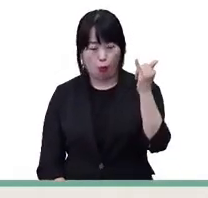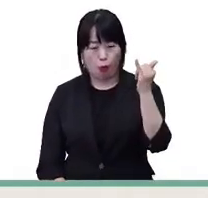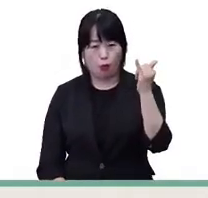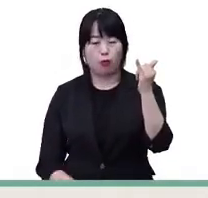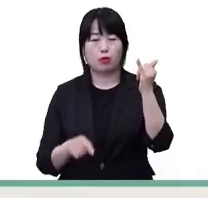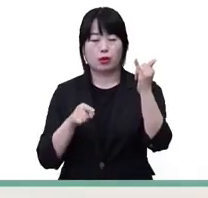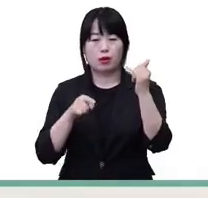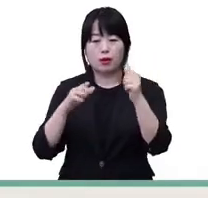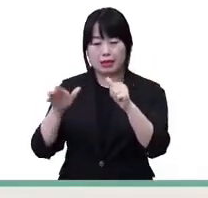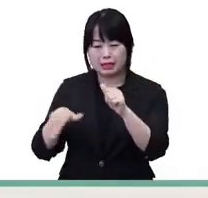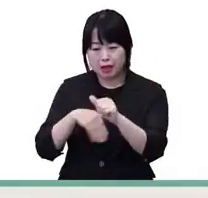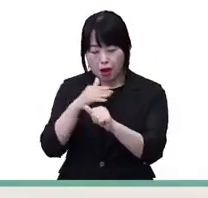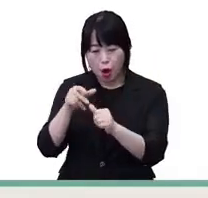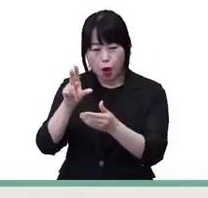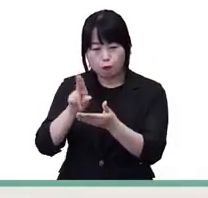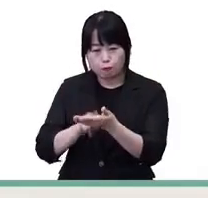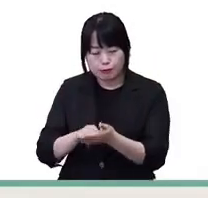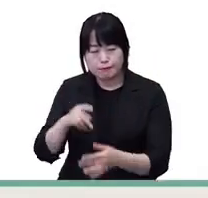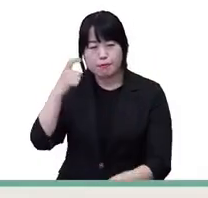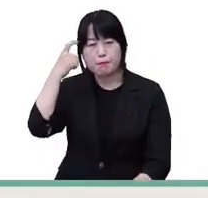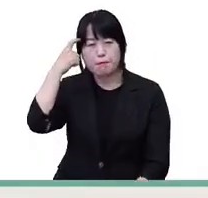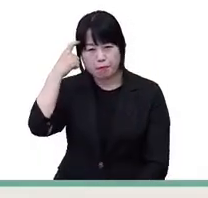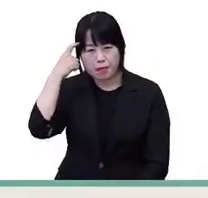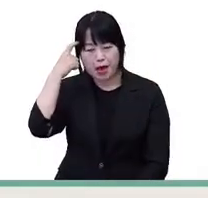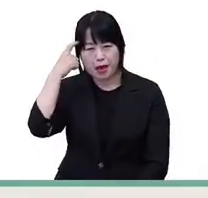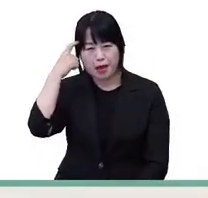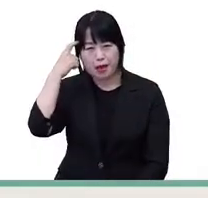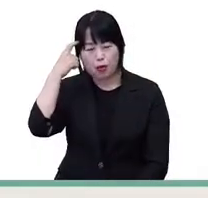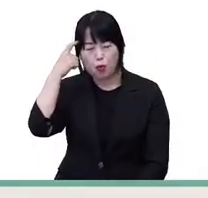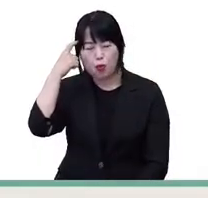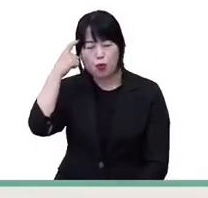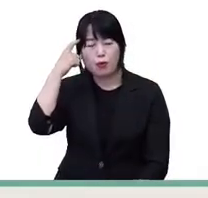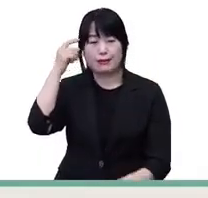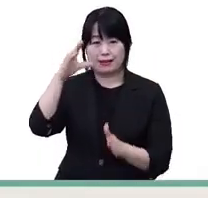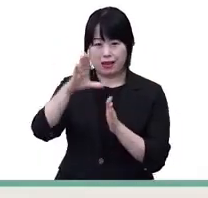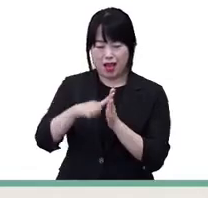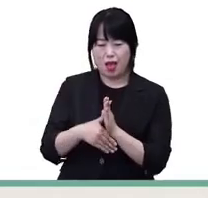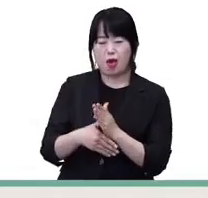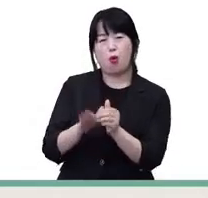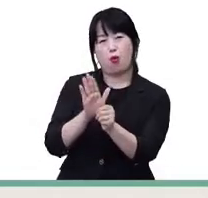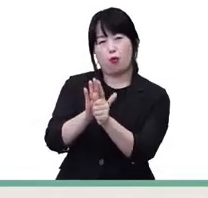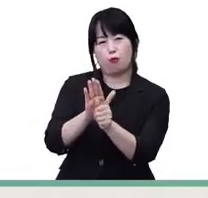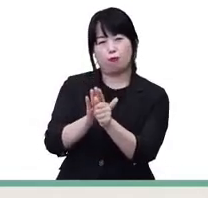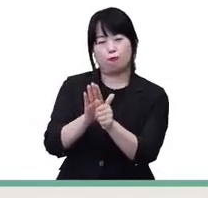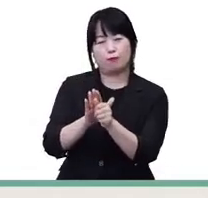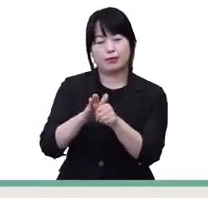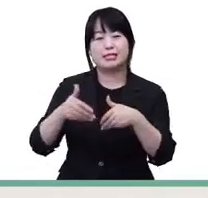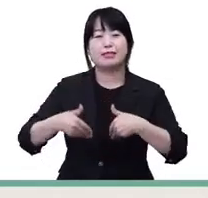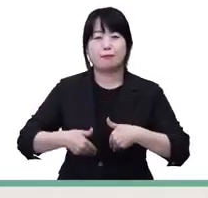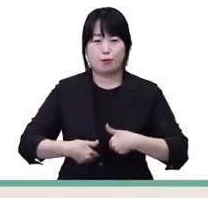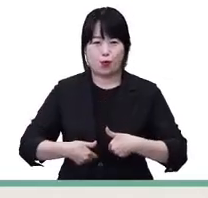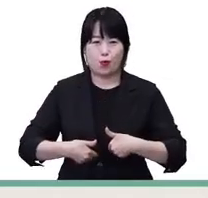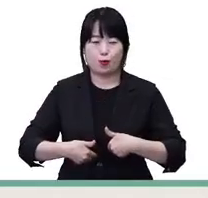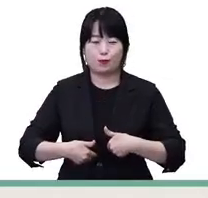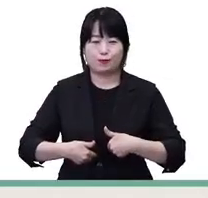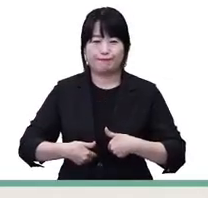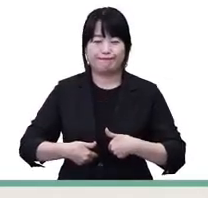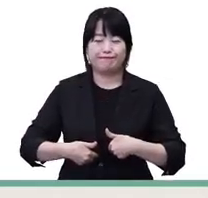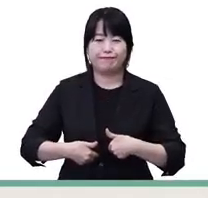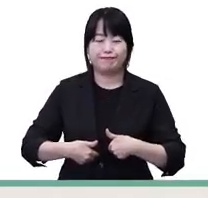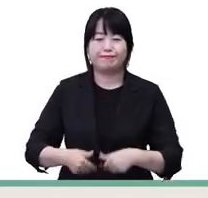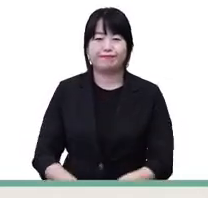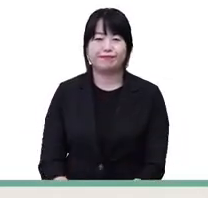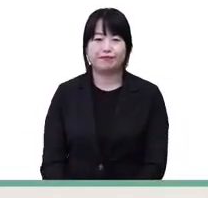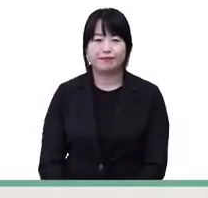자체가 문제다라고 지각을 했을 경우에 이것도 우리가 개입을 하고 도와줘야 된다라는 이제